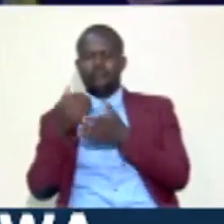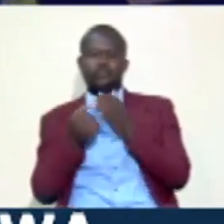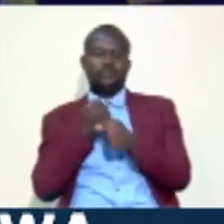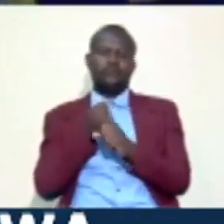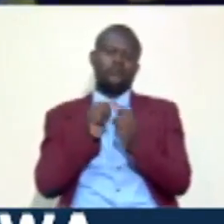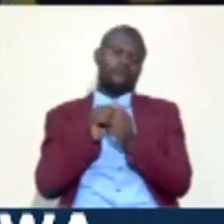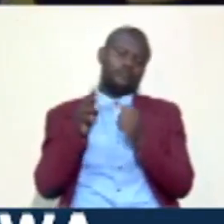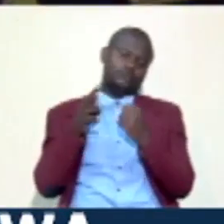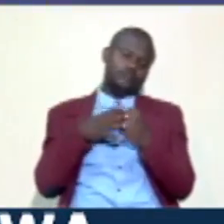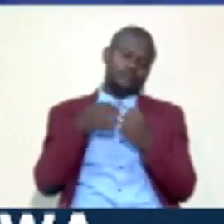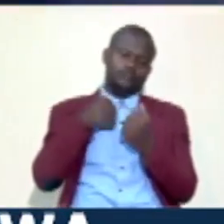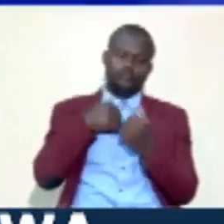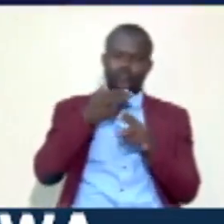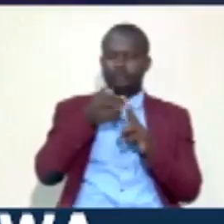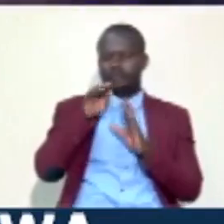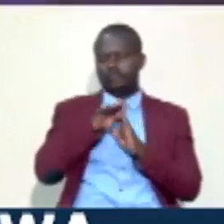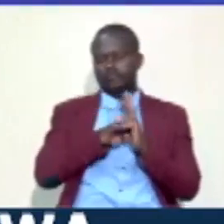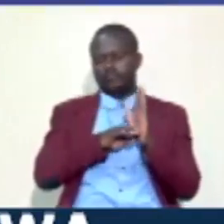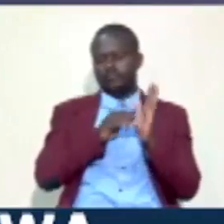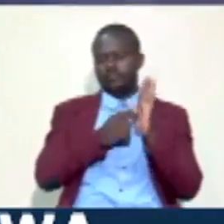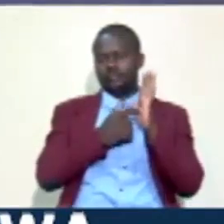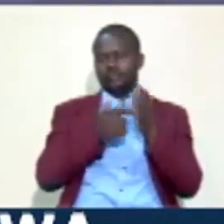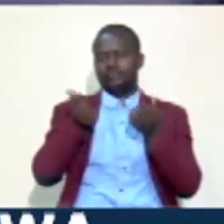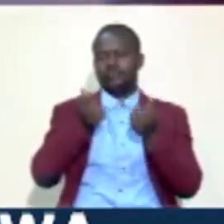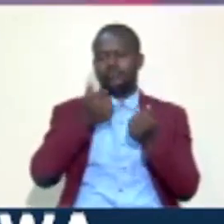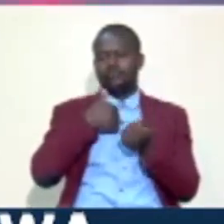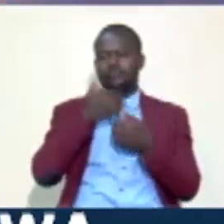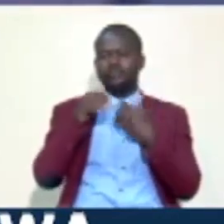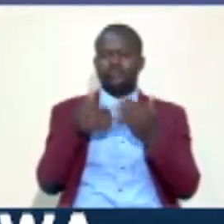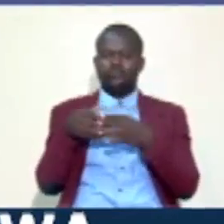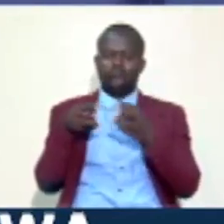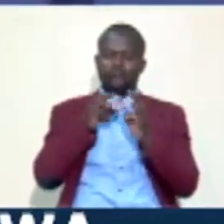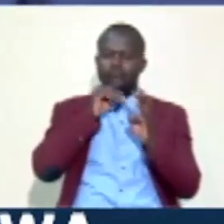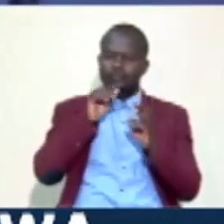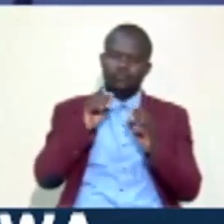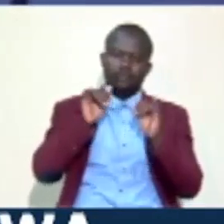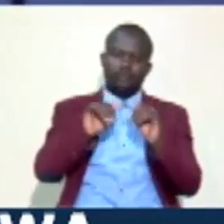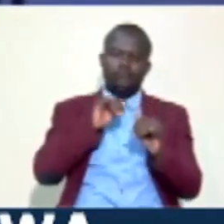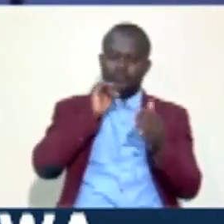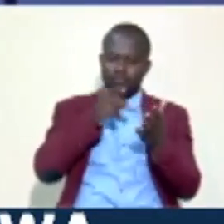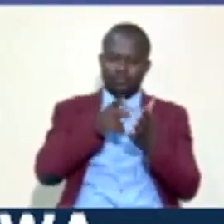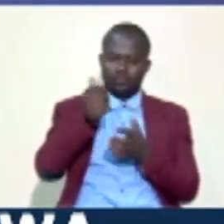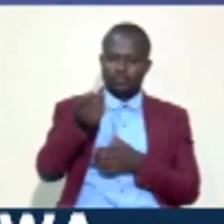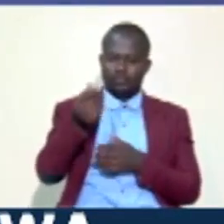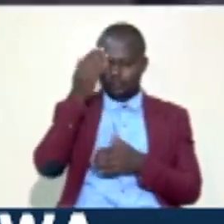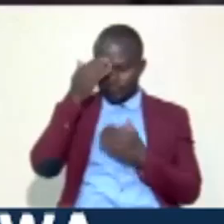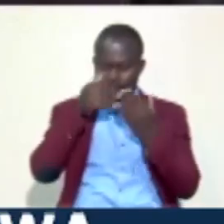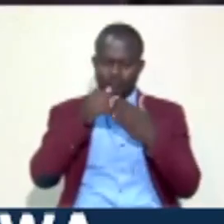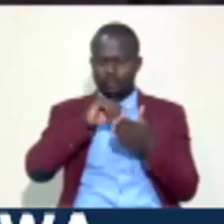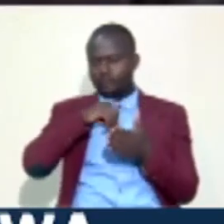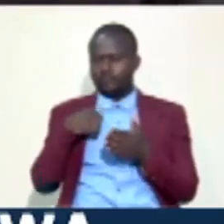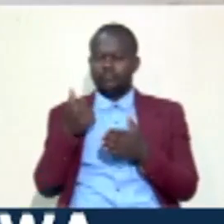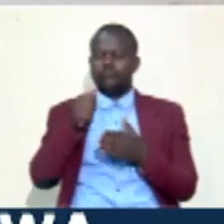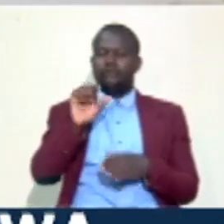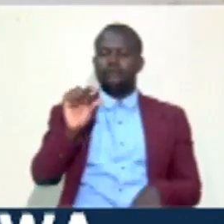w'2019, bafite imyirondoro yabo n'ibinyabiziga bari batwaye ku buryo ntawe uzasigara atishyuye umwenda, dore ko abinangiye kwishyura